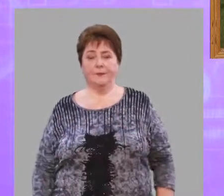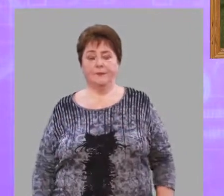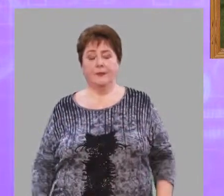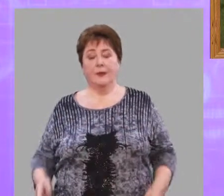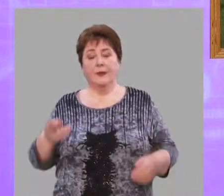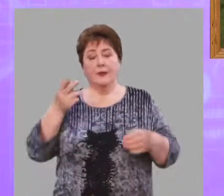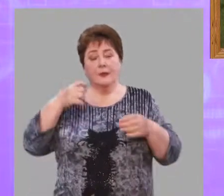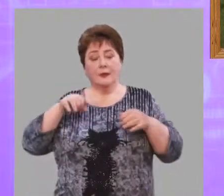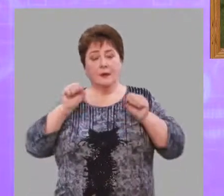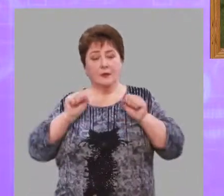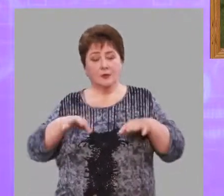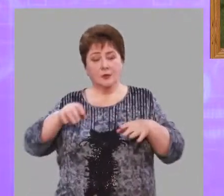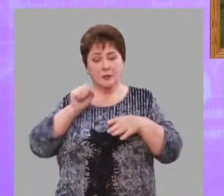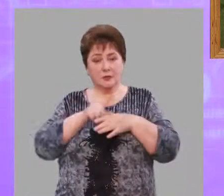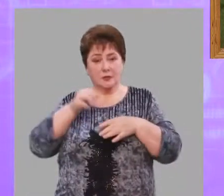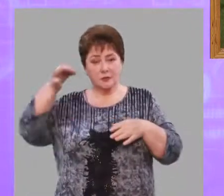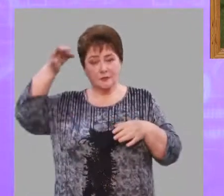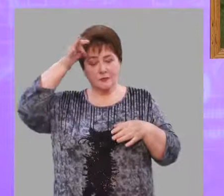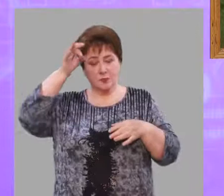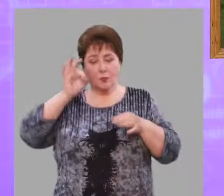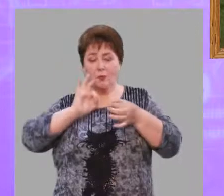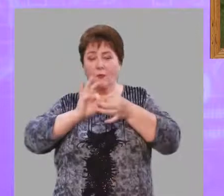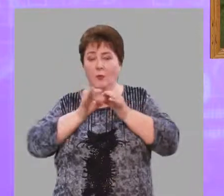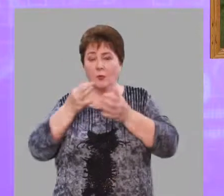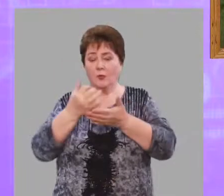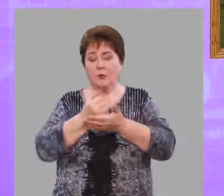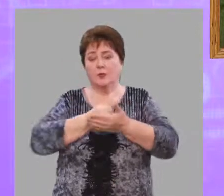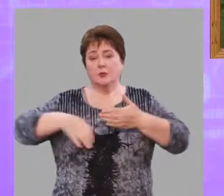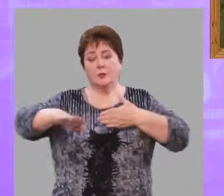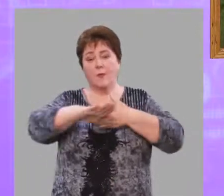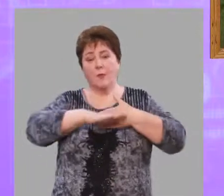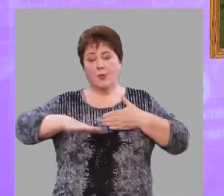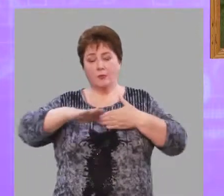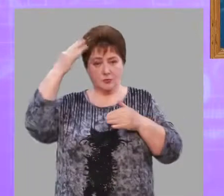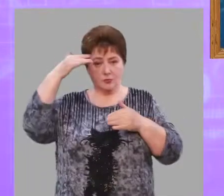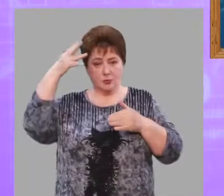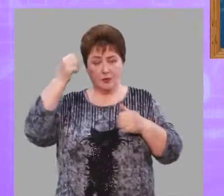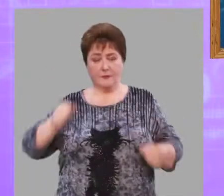Для решения задачи вспомните формулу нахождения площади.